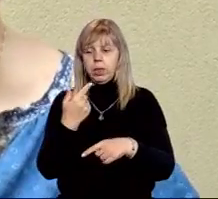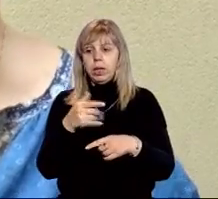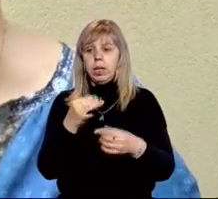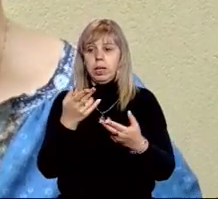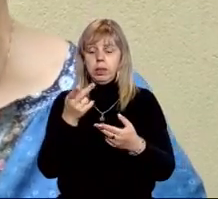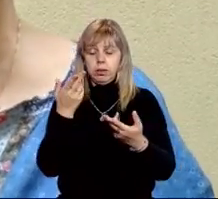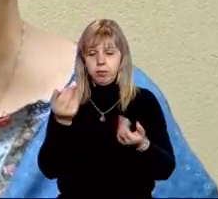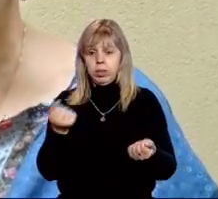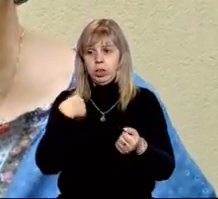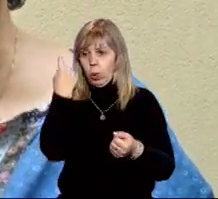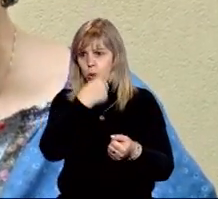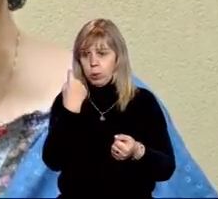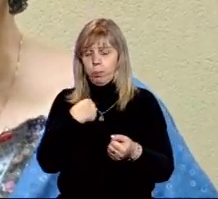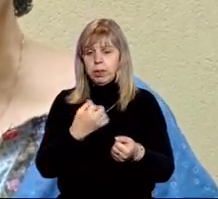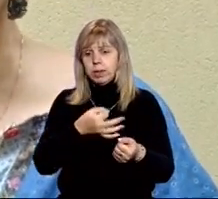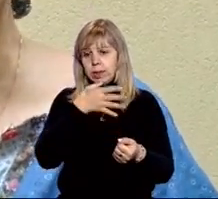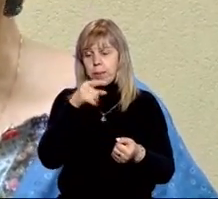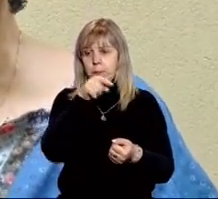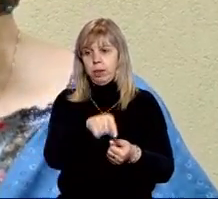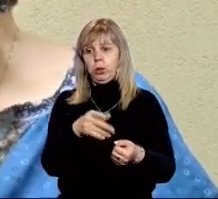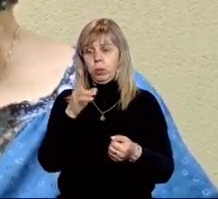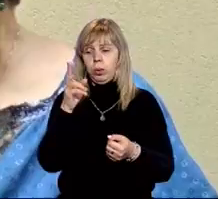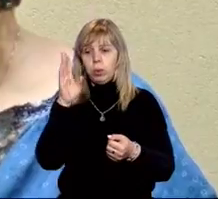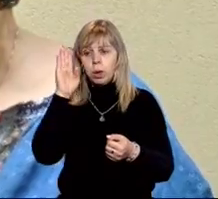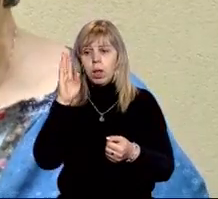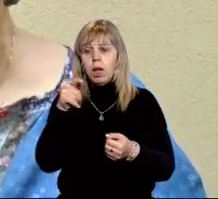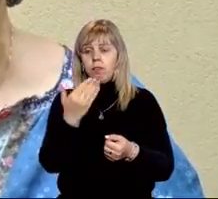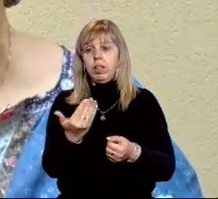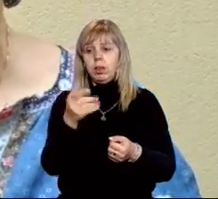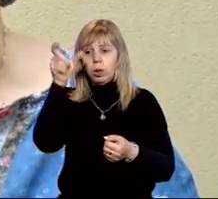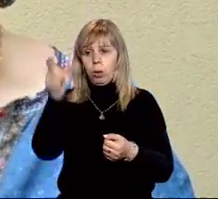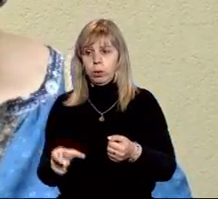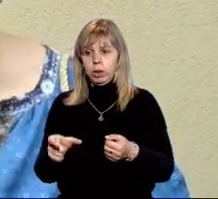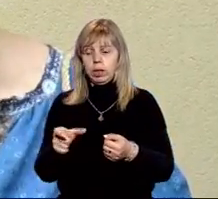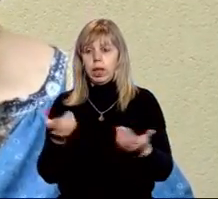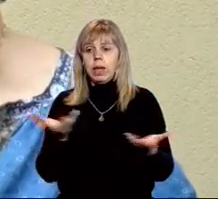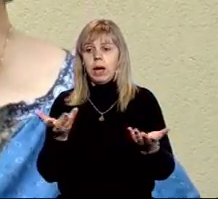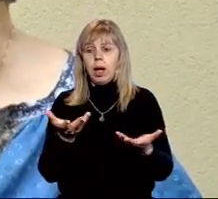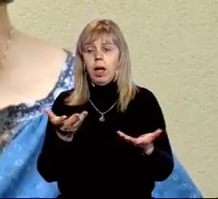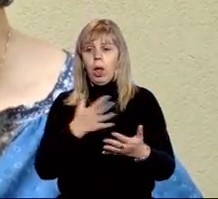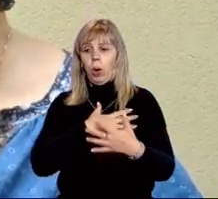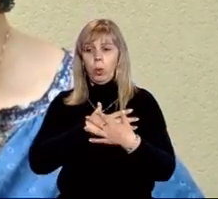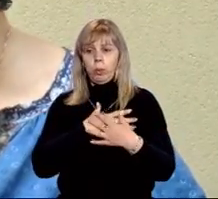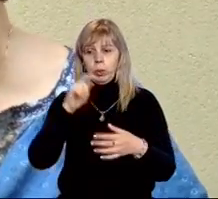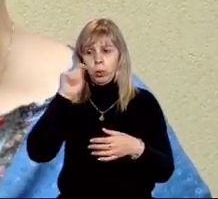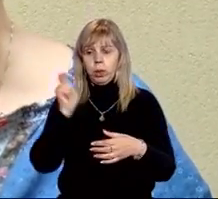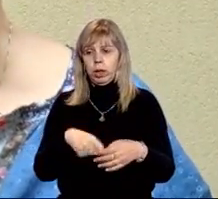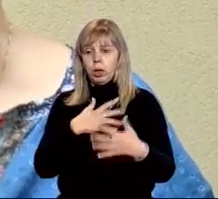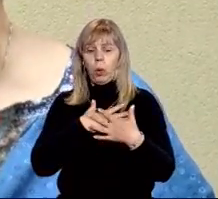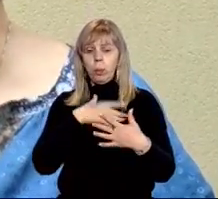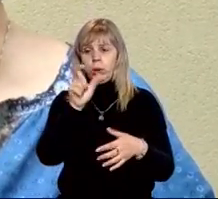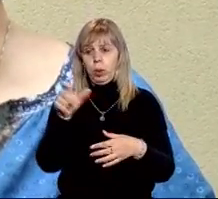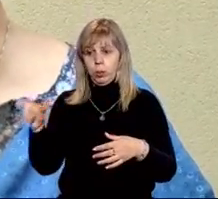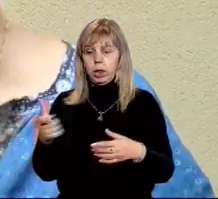звісно, просто особисто симпатизую Кості, бо він людина, яка любить Україну, любить